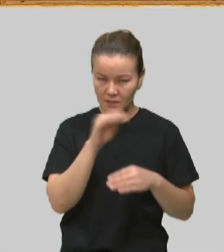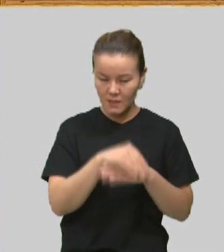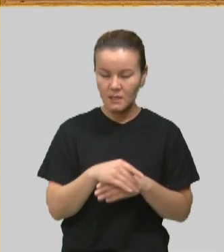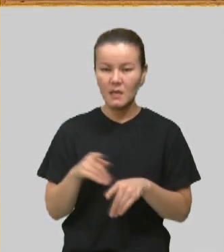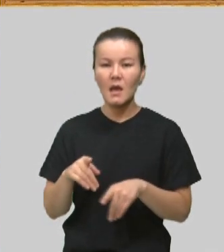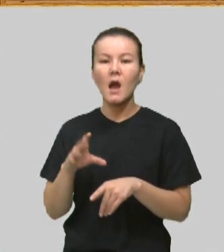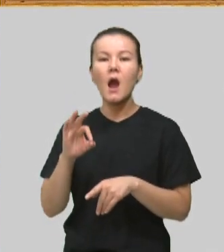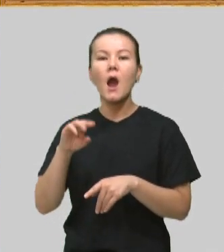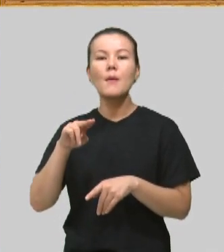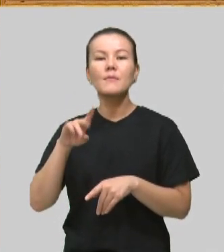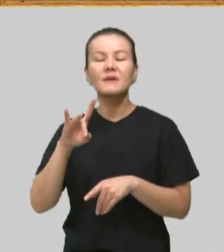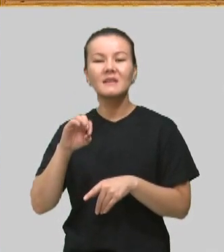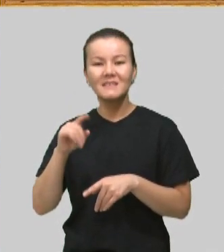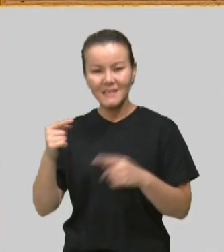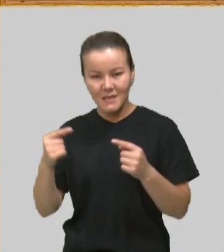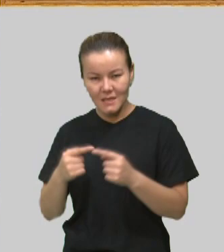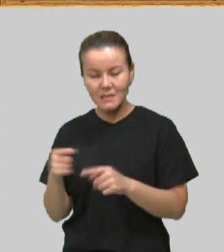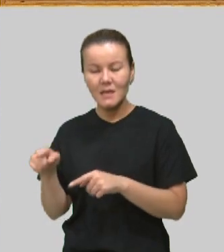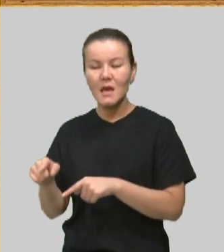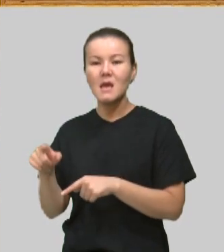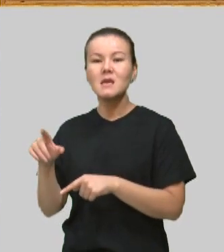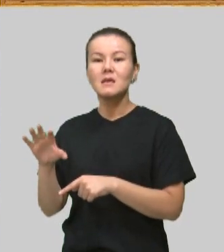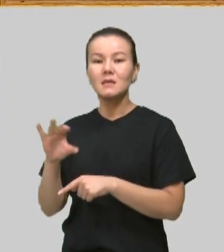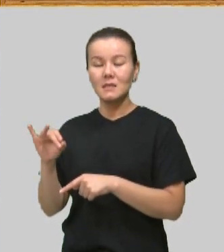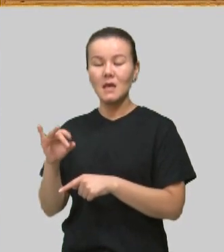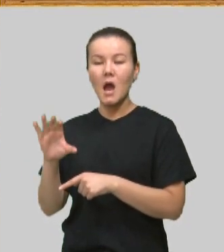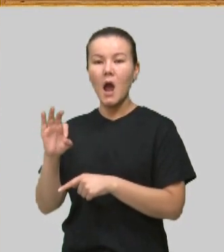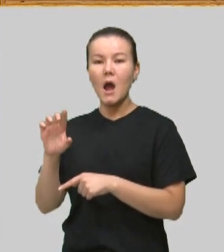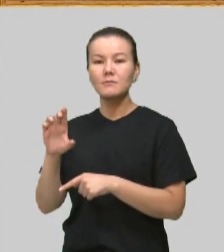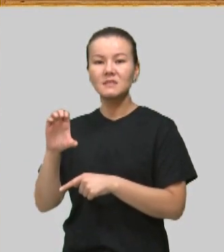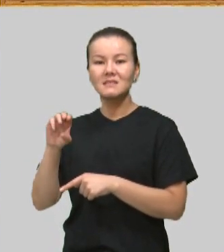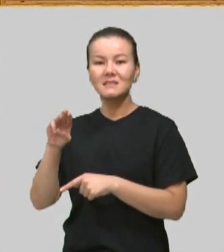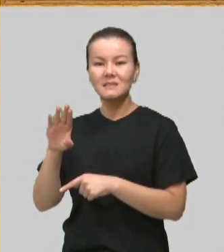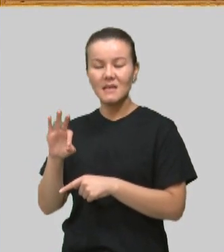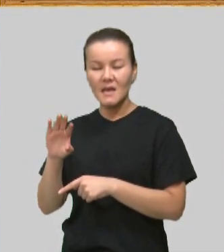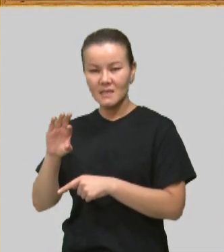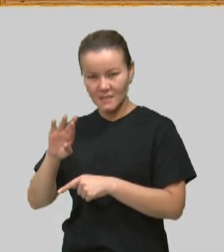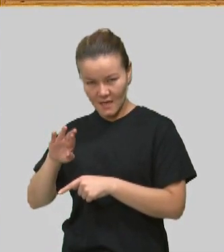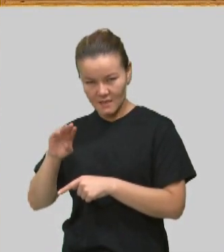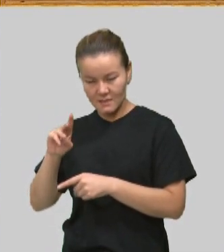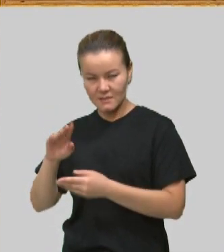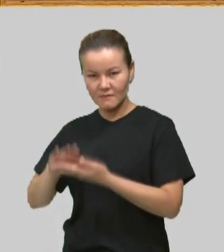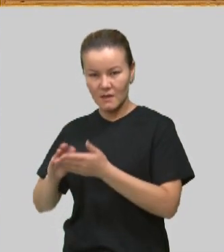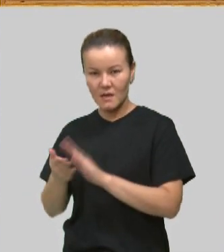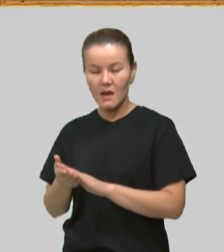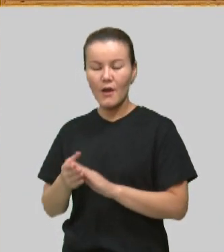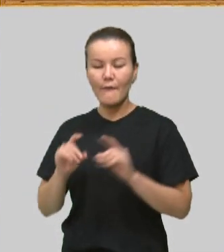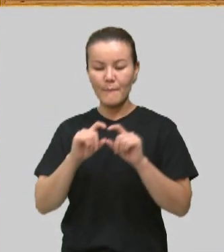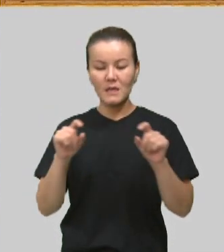определение и обстоятельства в предложении.